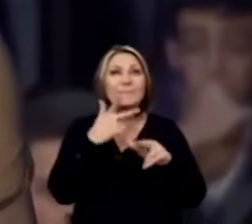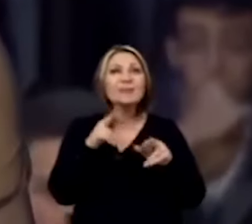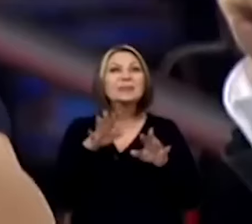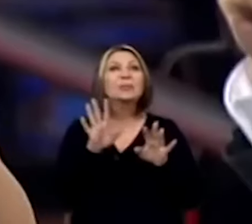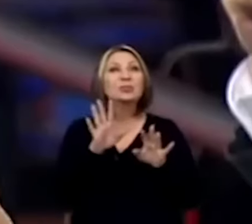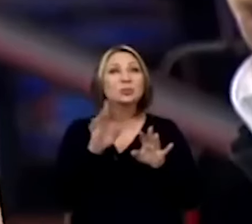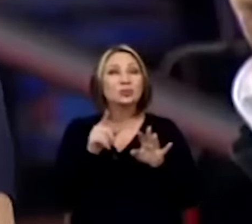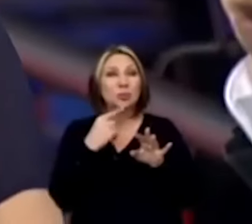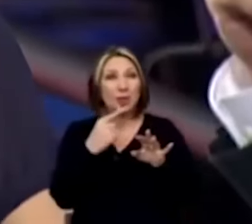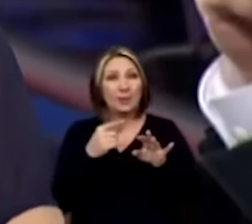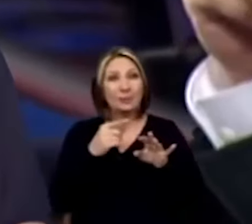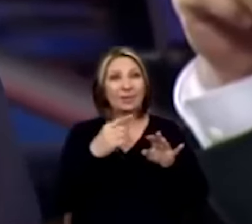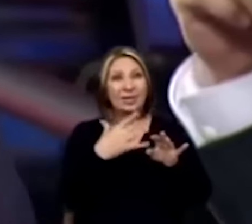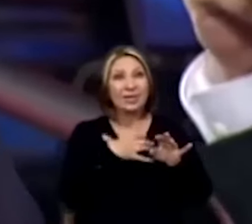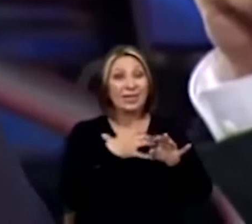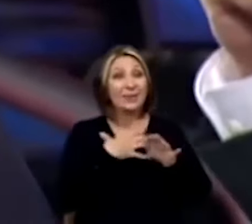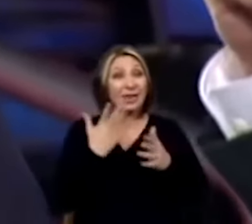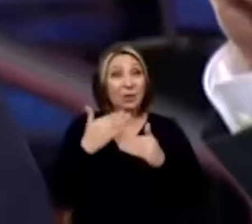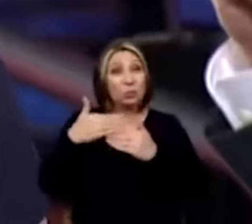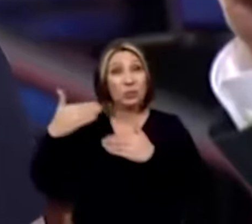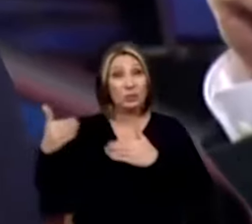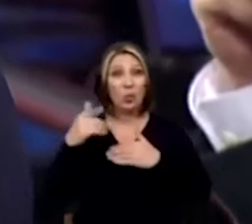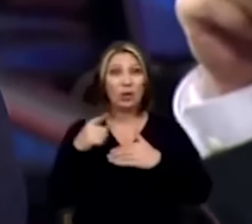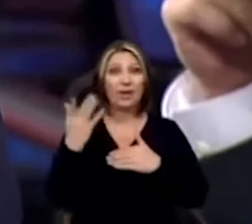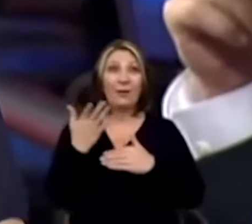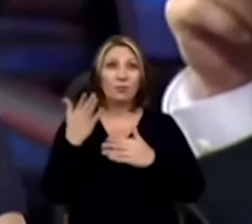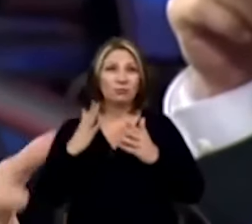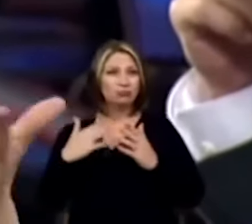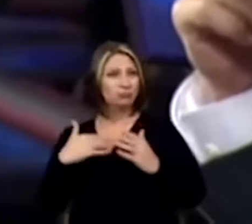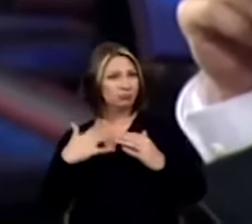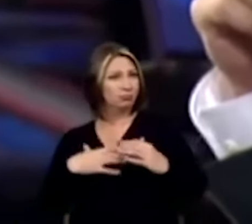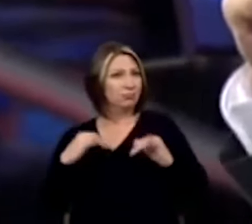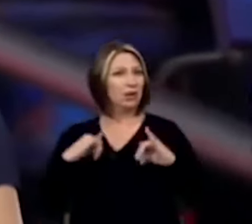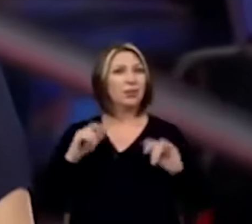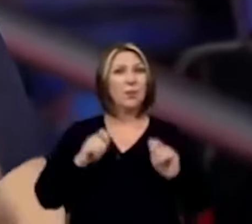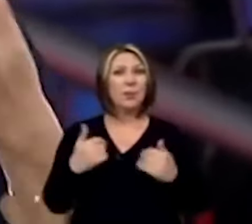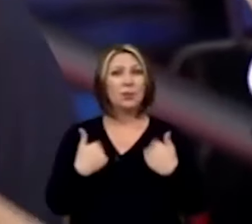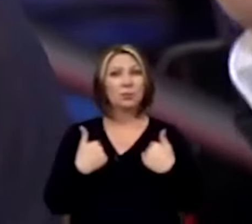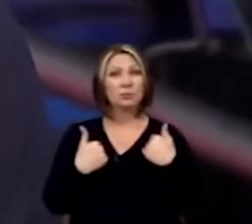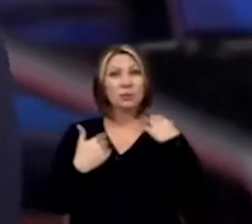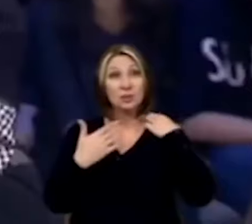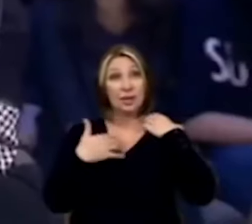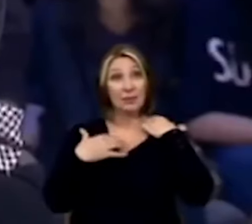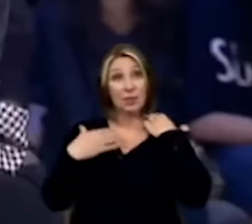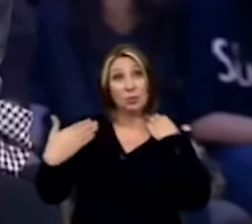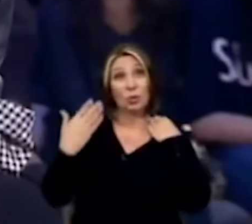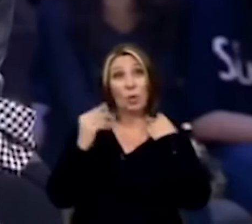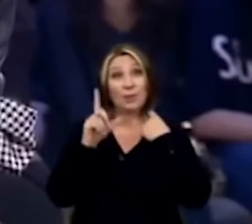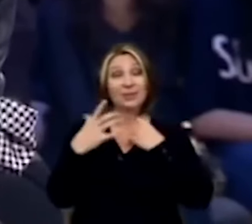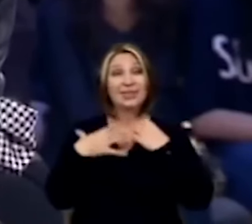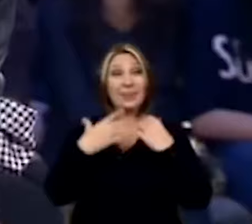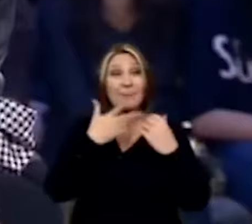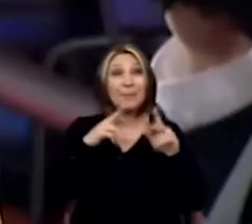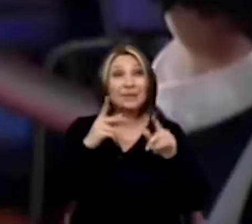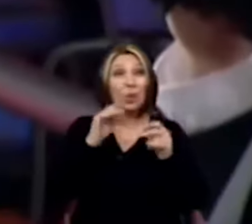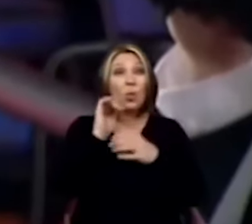benzemiyorsun derken şunu söyleyebilirim. Kendimden ne kadar uzaklaşırsam o kadar performans gösterebiliyorum. Kendime ne kadar uzaklaşırsan? Kendime benzer